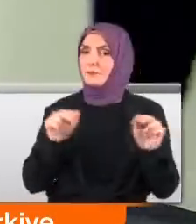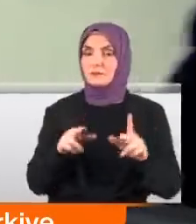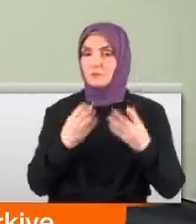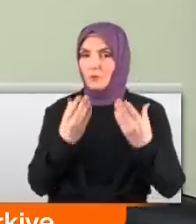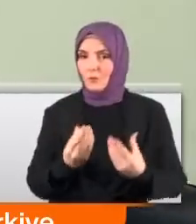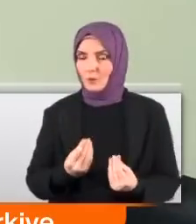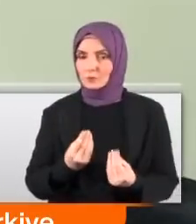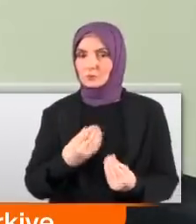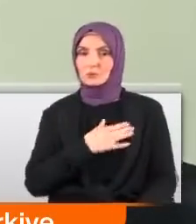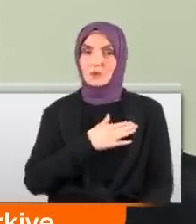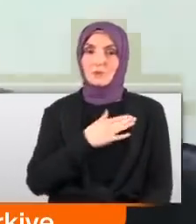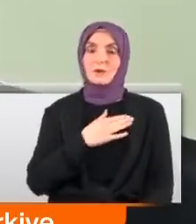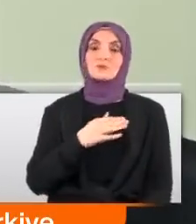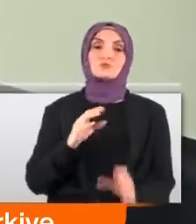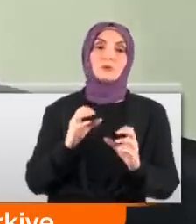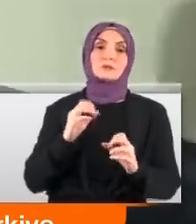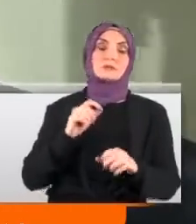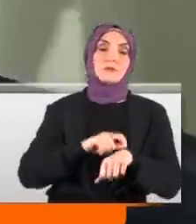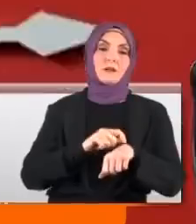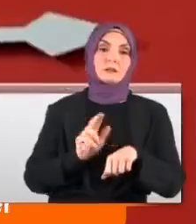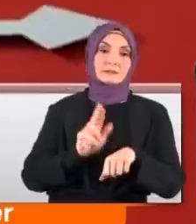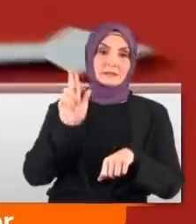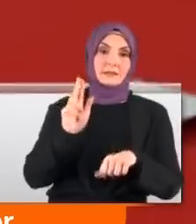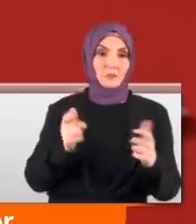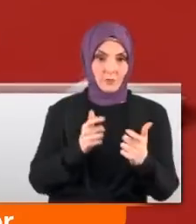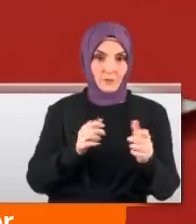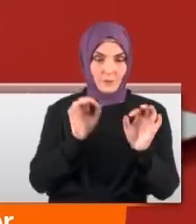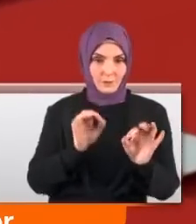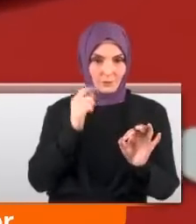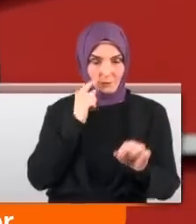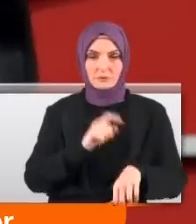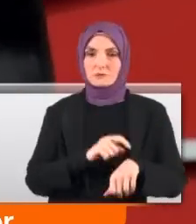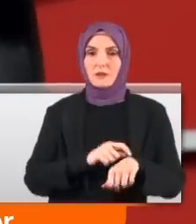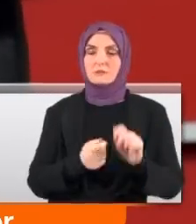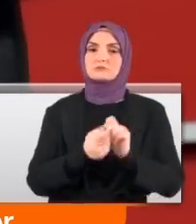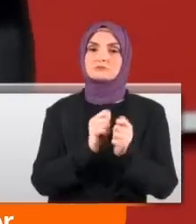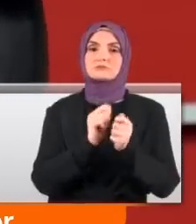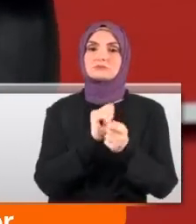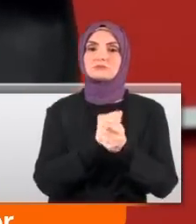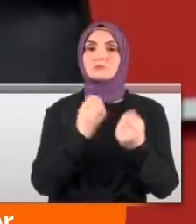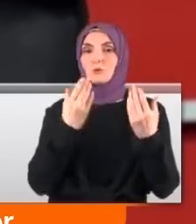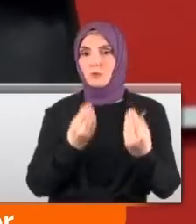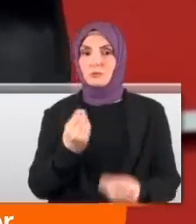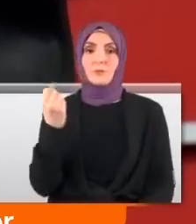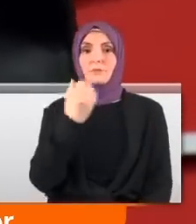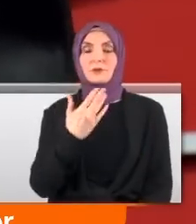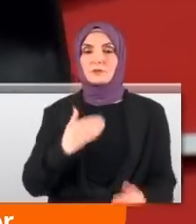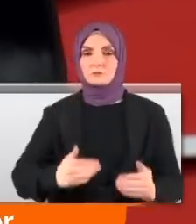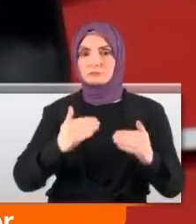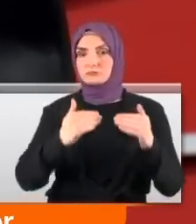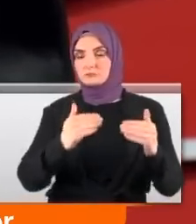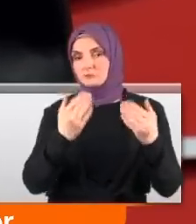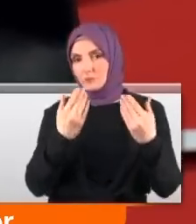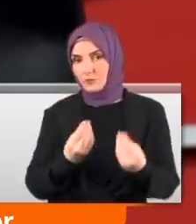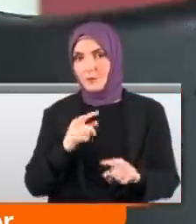saat 19'da toplanması beklenen parti meclis toplantısının saati defalarca değişti. Tam 5 kez ertelendi. Pazar